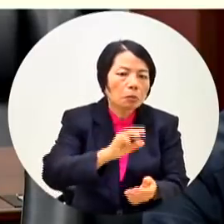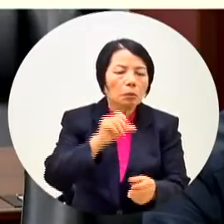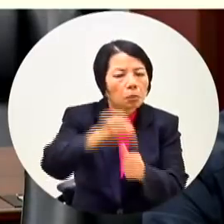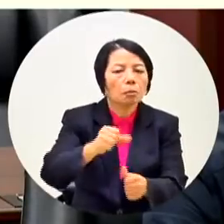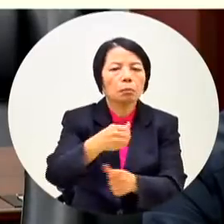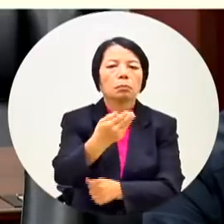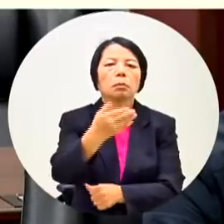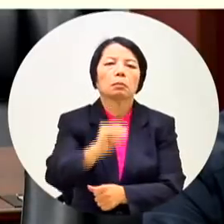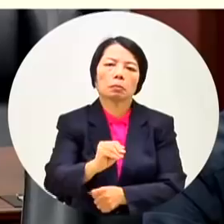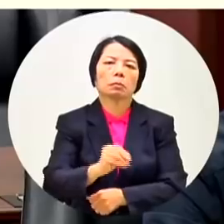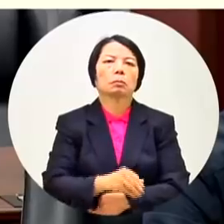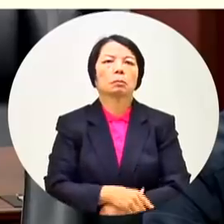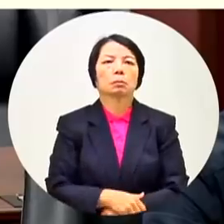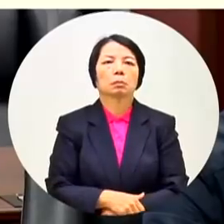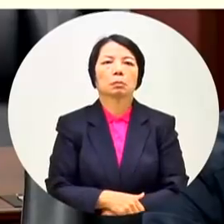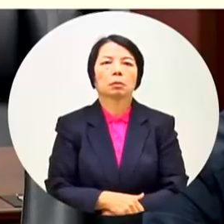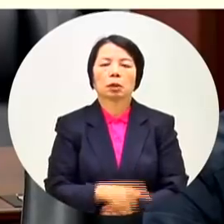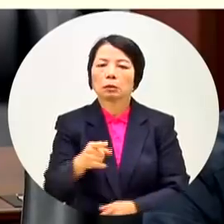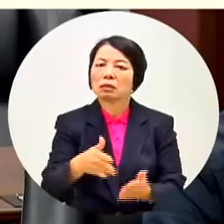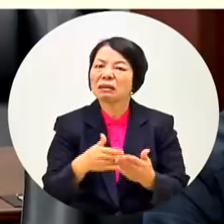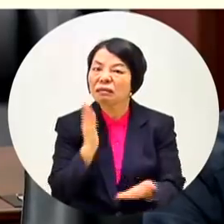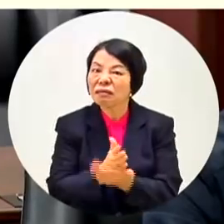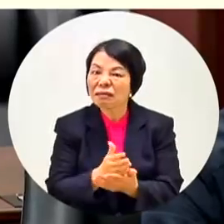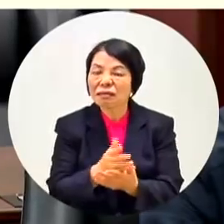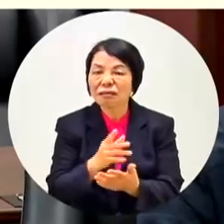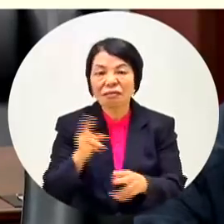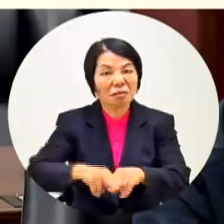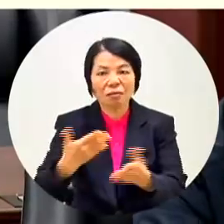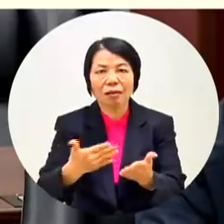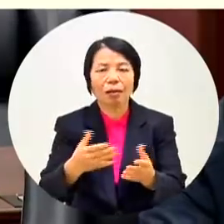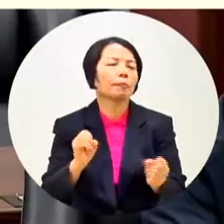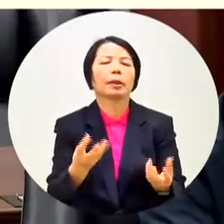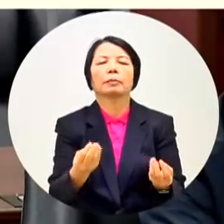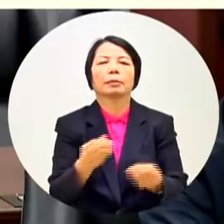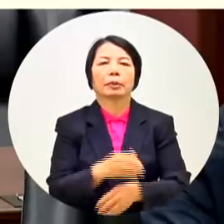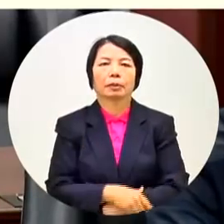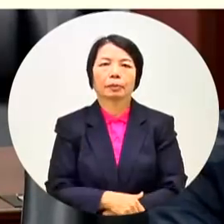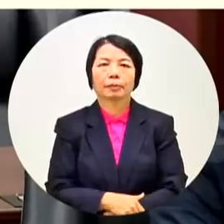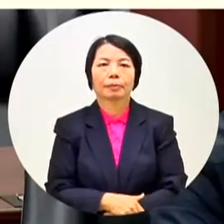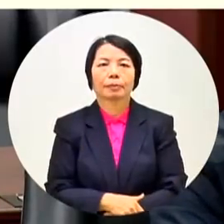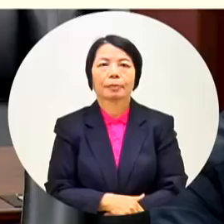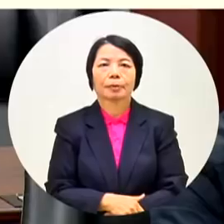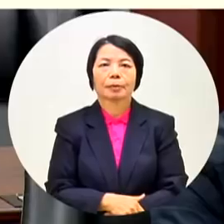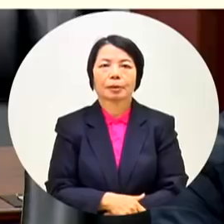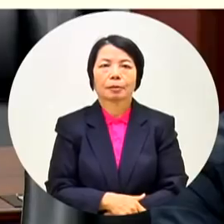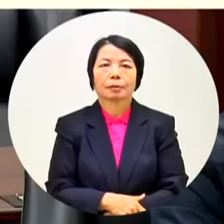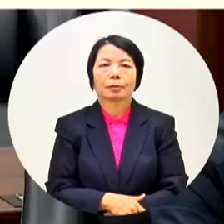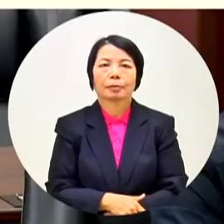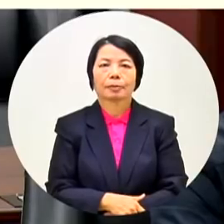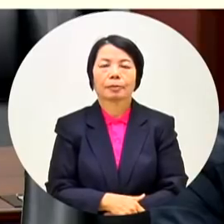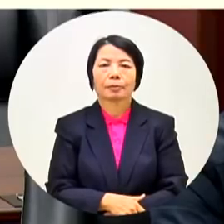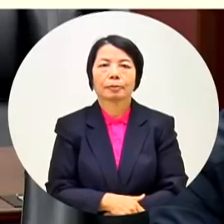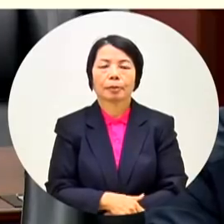安尼会刷袂？市长话安尼袂刷呢？哦，这是咱的历史工业，所